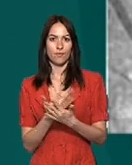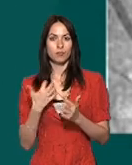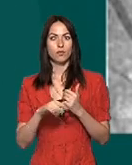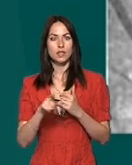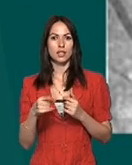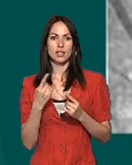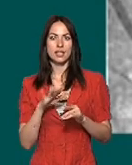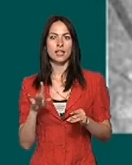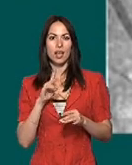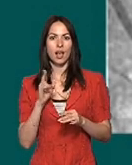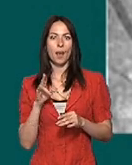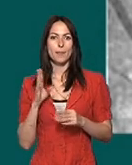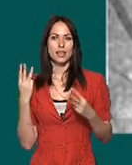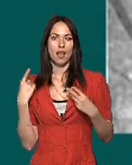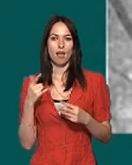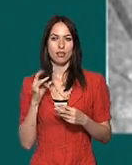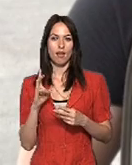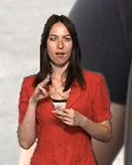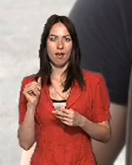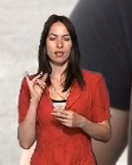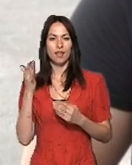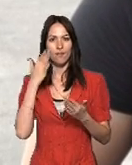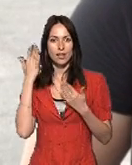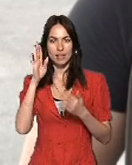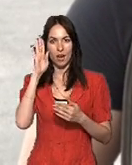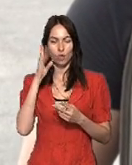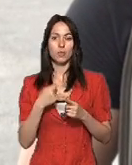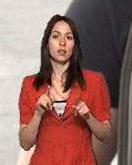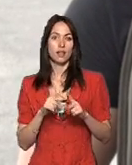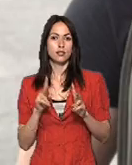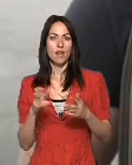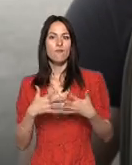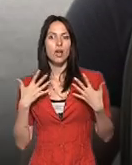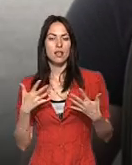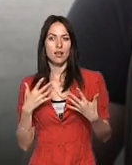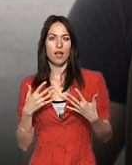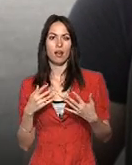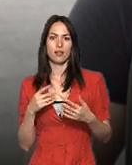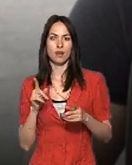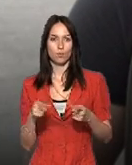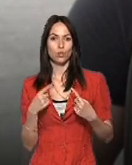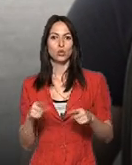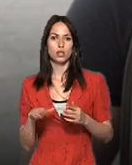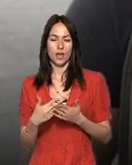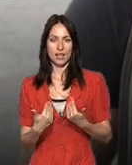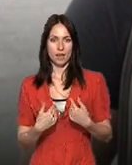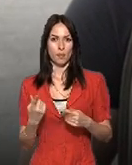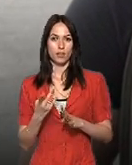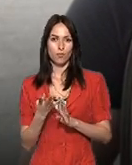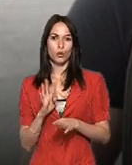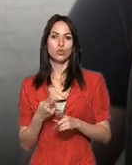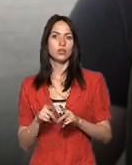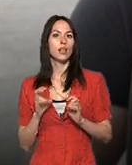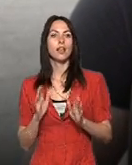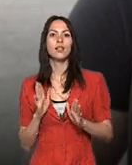– «Діти капітана Гранта» та «Веселі хлоп'ята». Це велика музика. І для мене він в першу чергу – це не